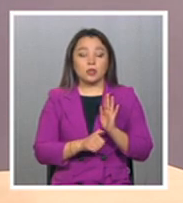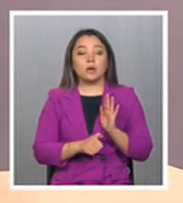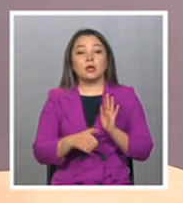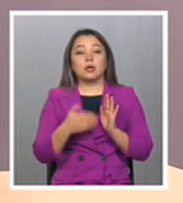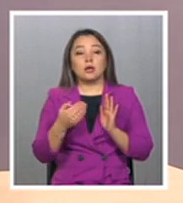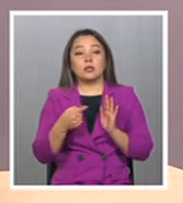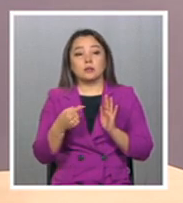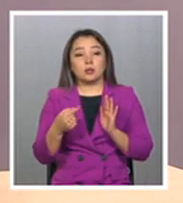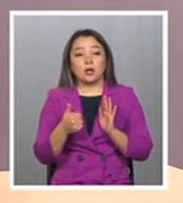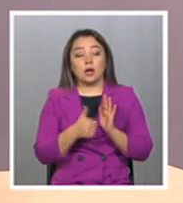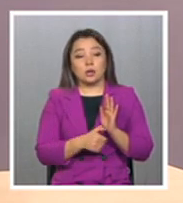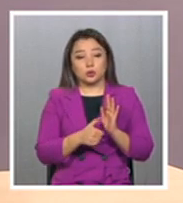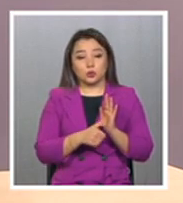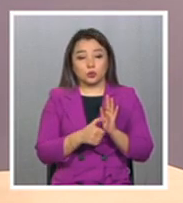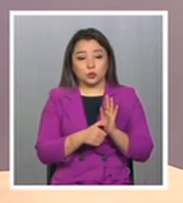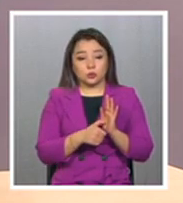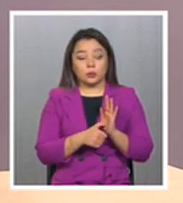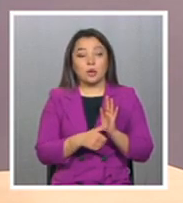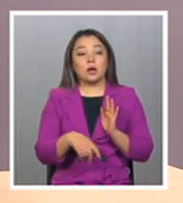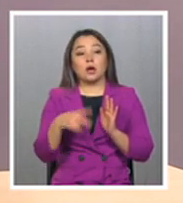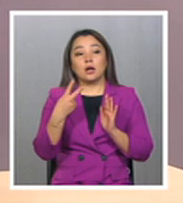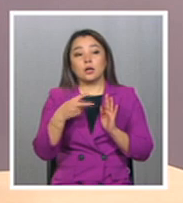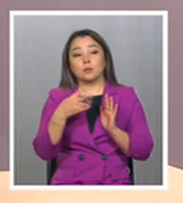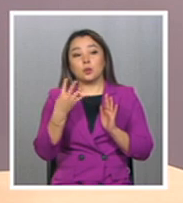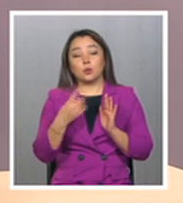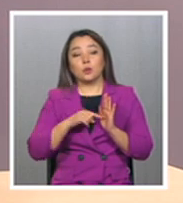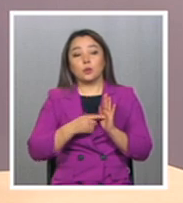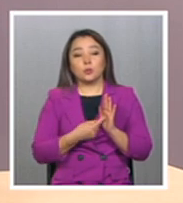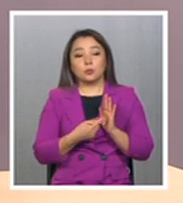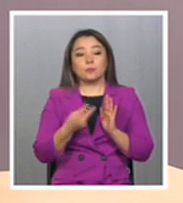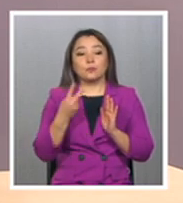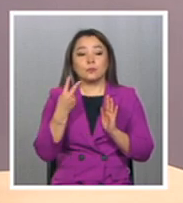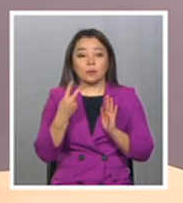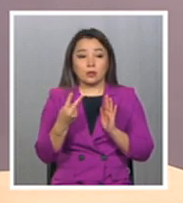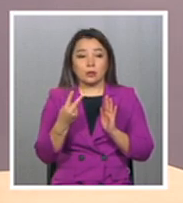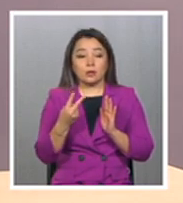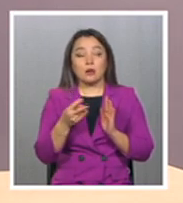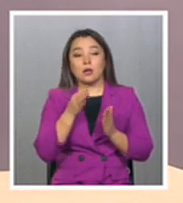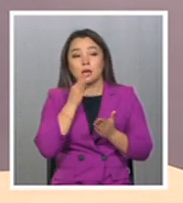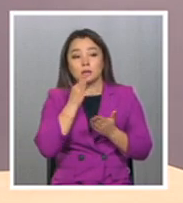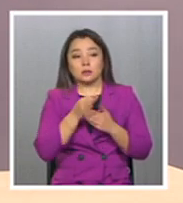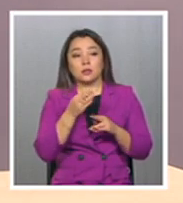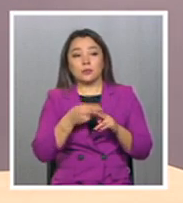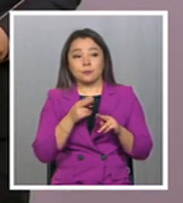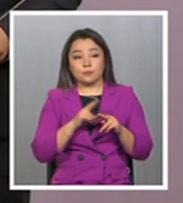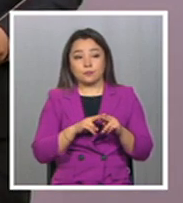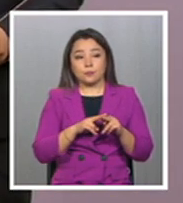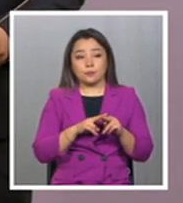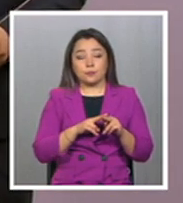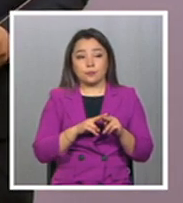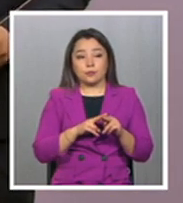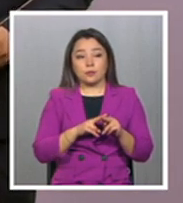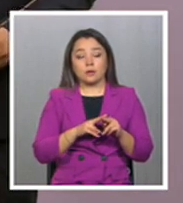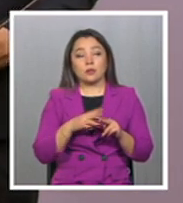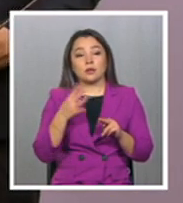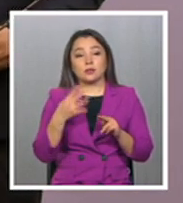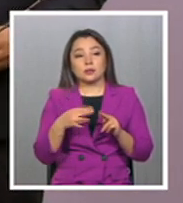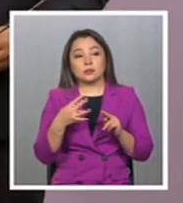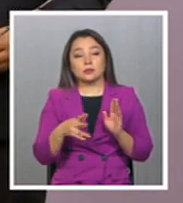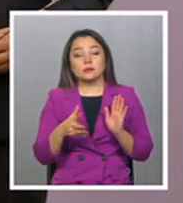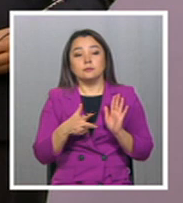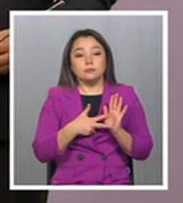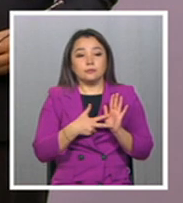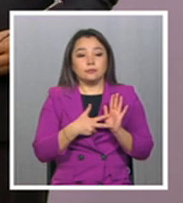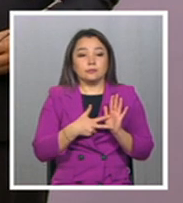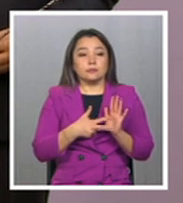азайғыш 600-ге тең, ал азайтқыш 24 бен 2-нің көбейтіндісіне тең. 24 бен